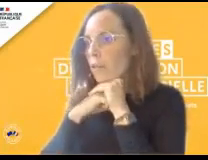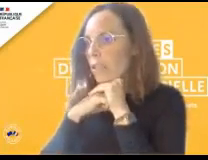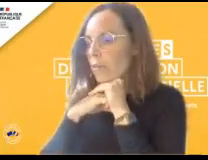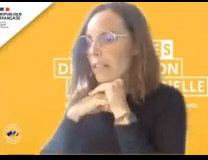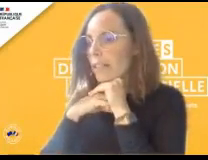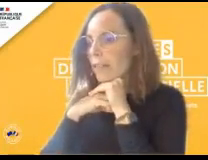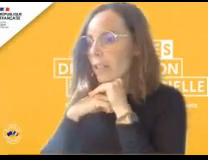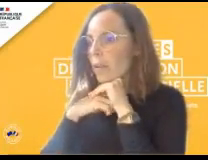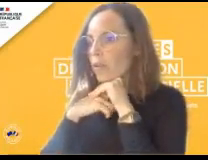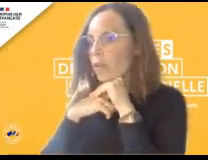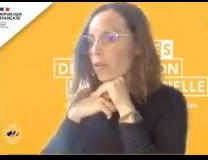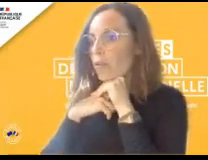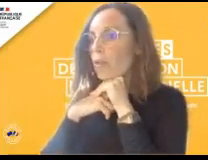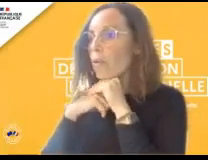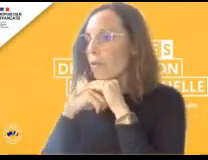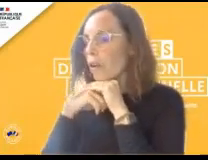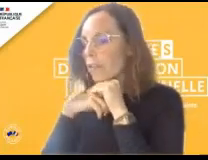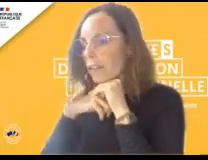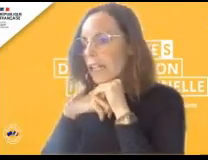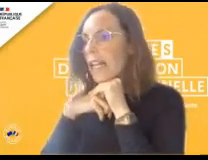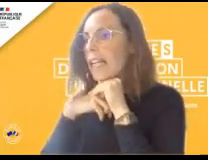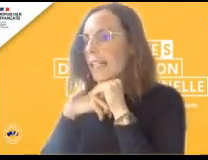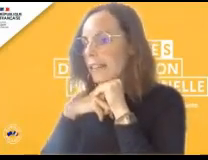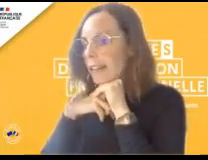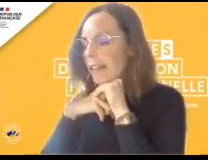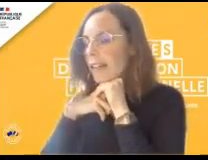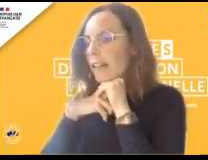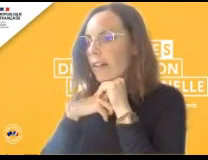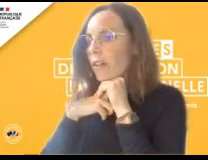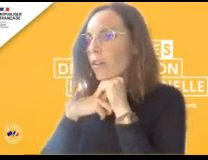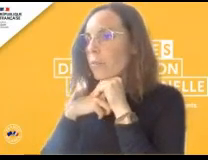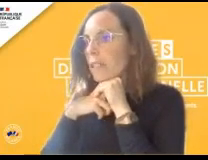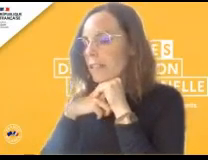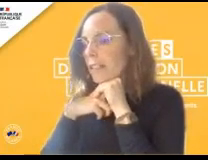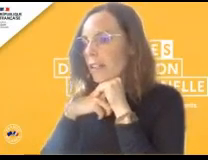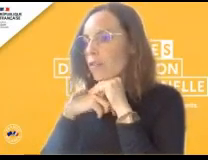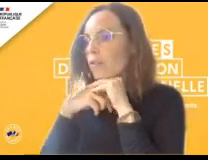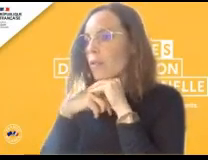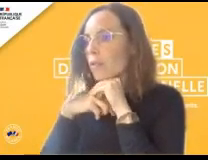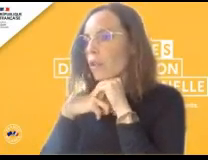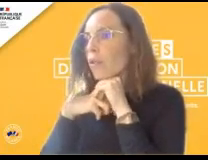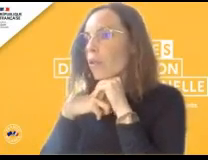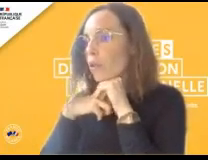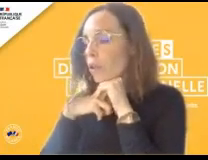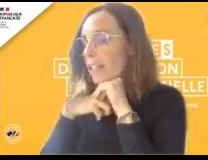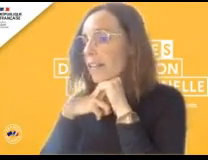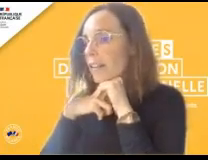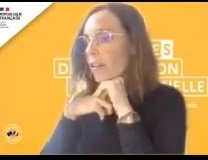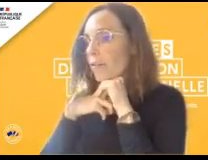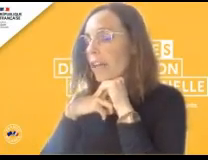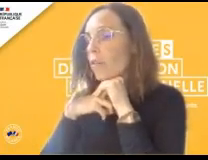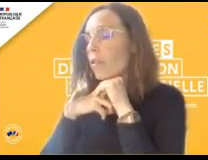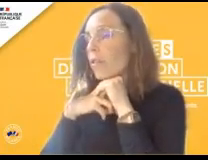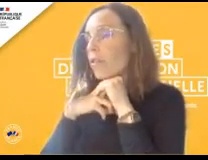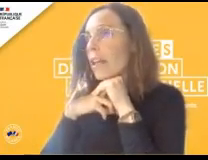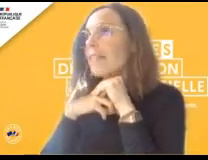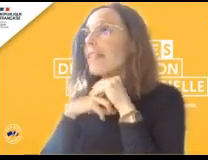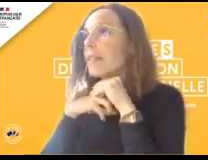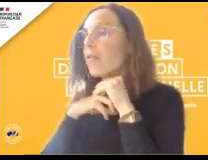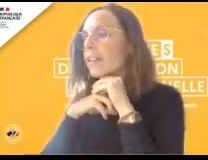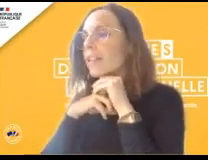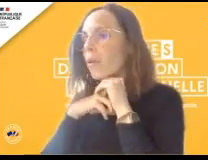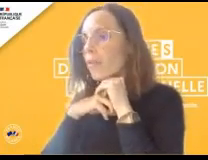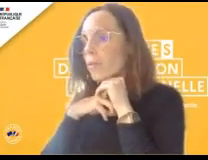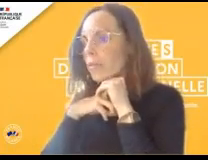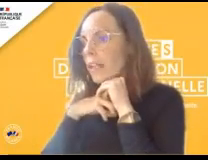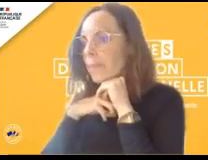du projet. Donc là, c'est vraiment, je conforte l'idée de métier, je conforte l'idée, la cible,